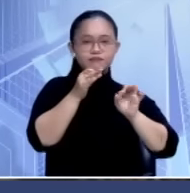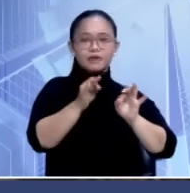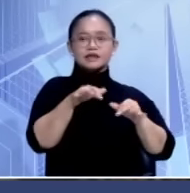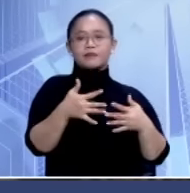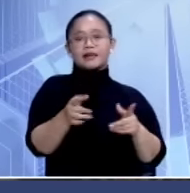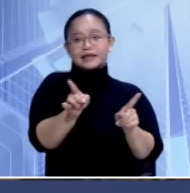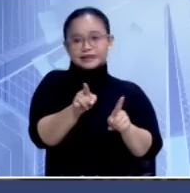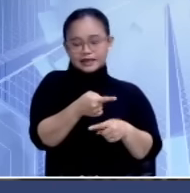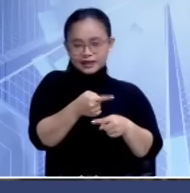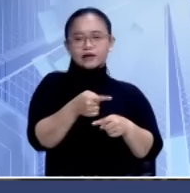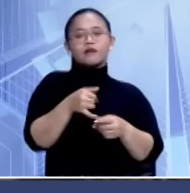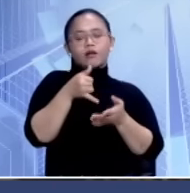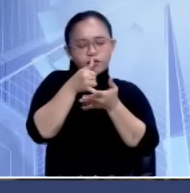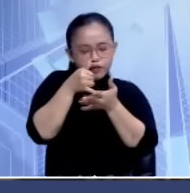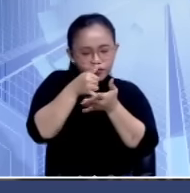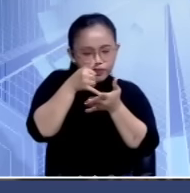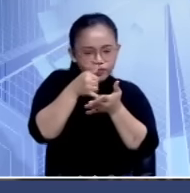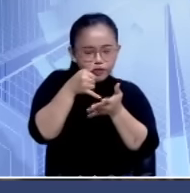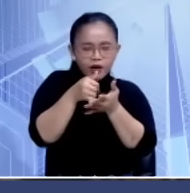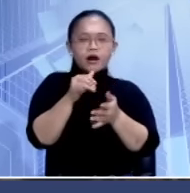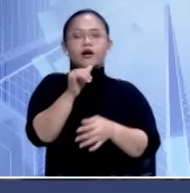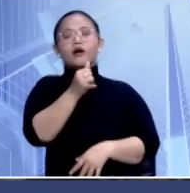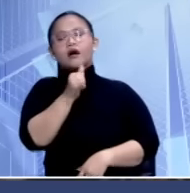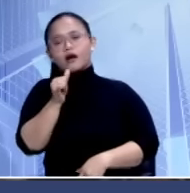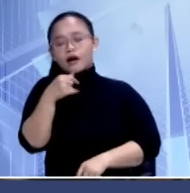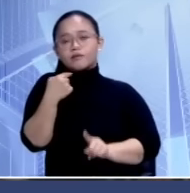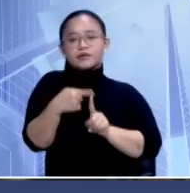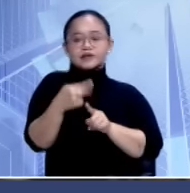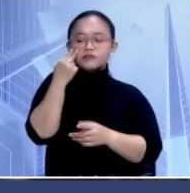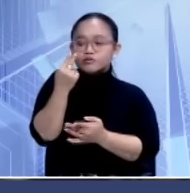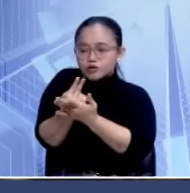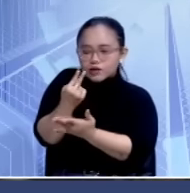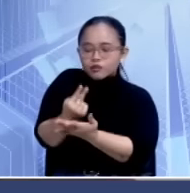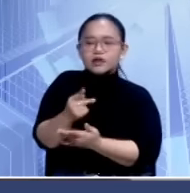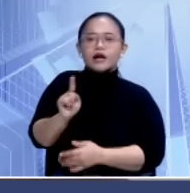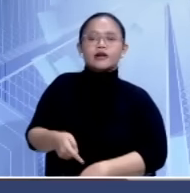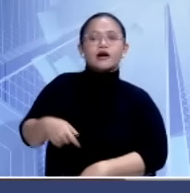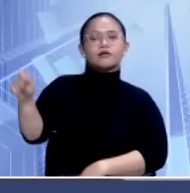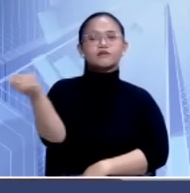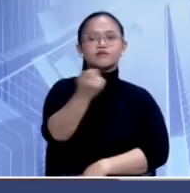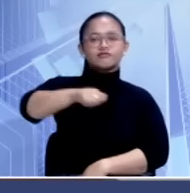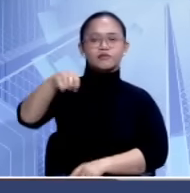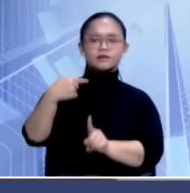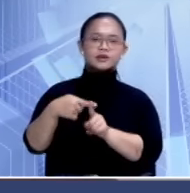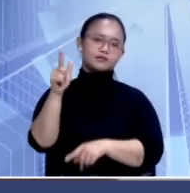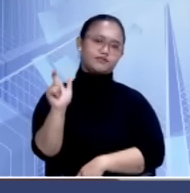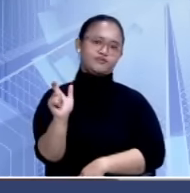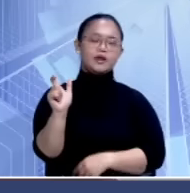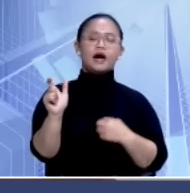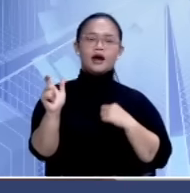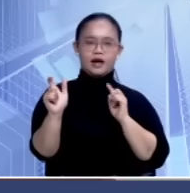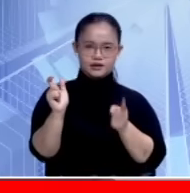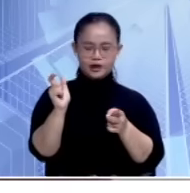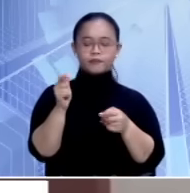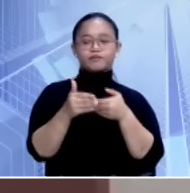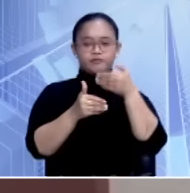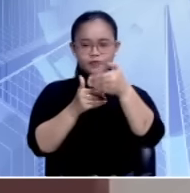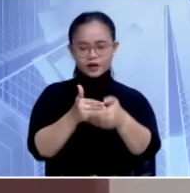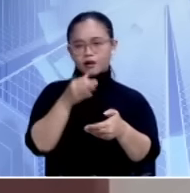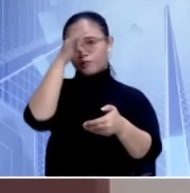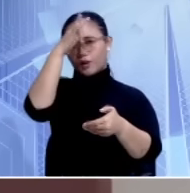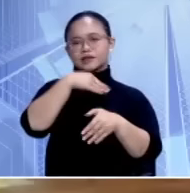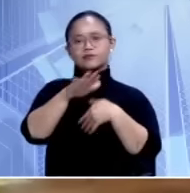para pelaku sedang menggunakan sabu dan juga ditemukan senjata tajam. Seluruh pemuda yang diamankan kini dalam pemeriksaan